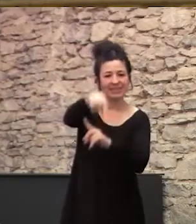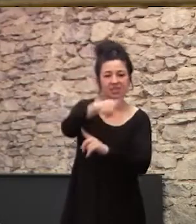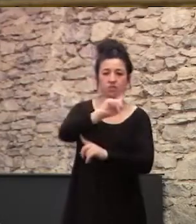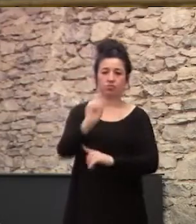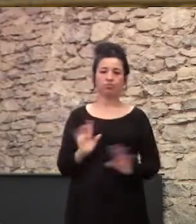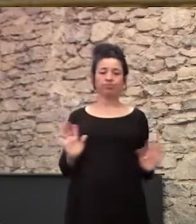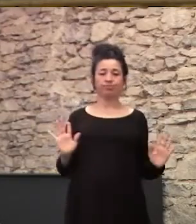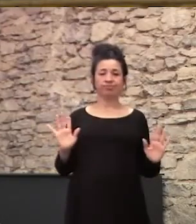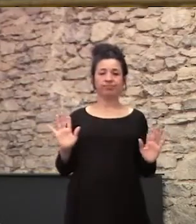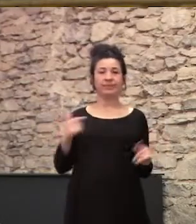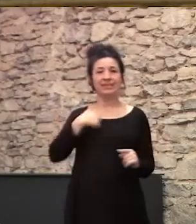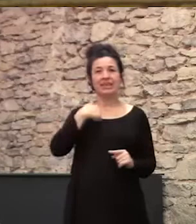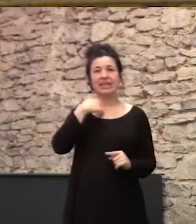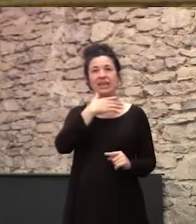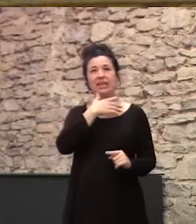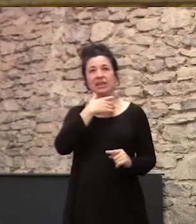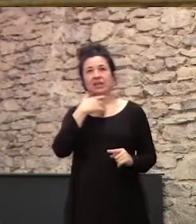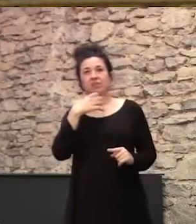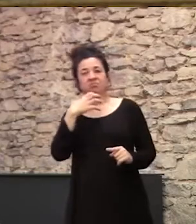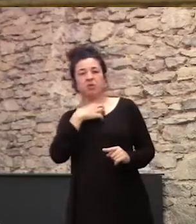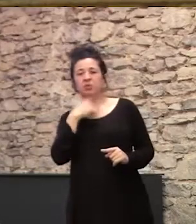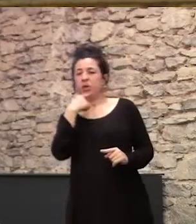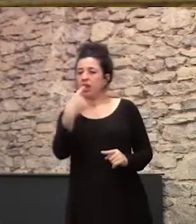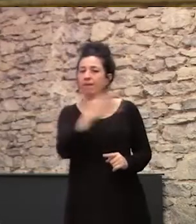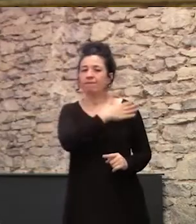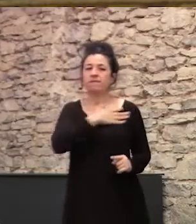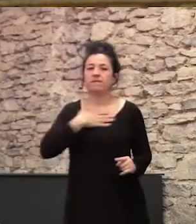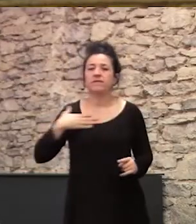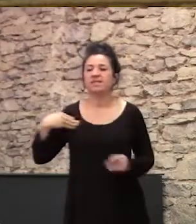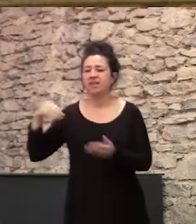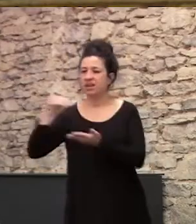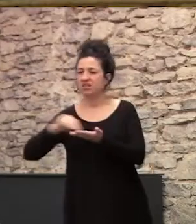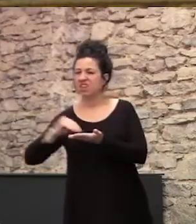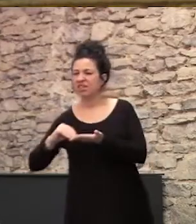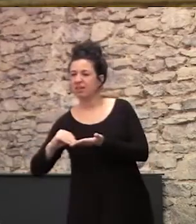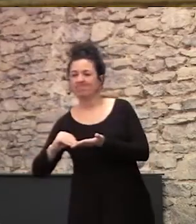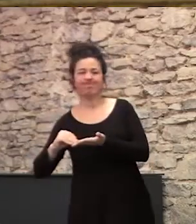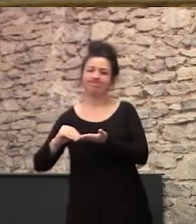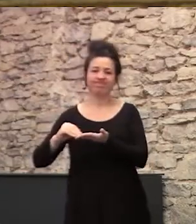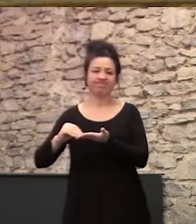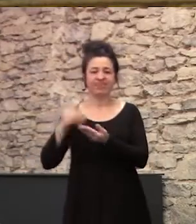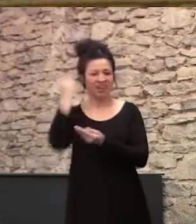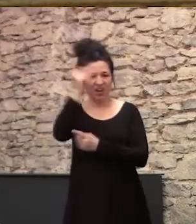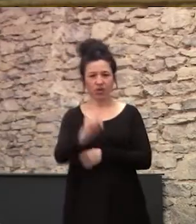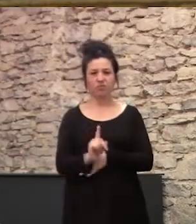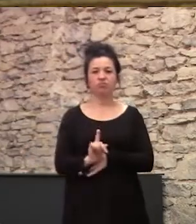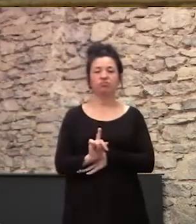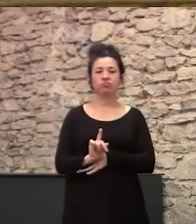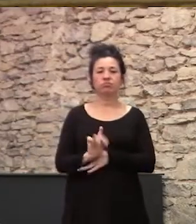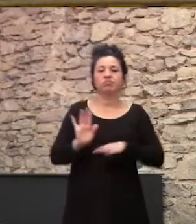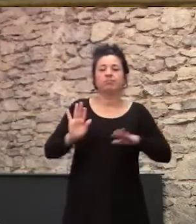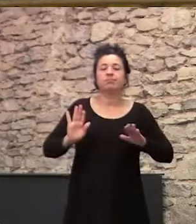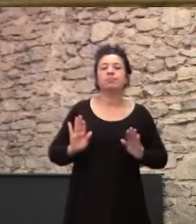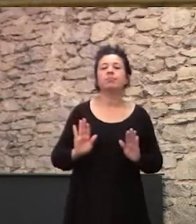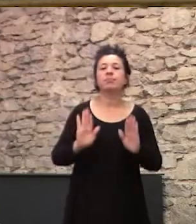ez dut esango nahiago dudale idaztea ze ez dut uste nahiago dudanik idaztea, baina